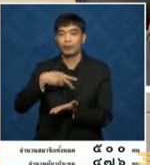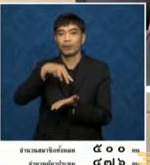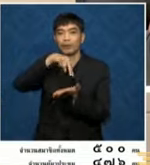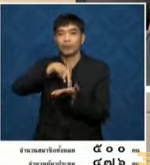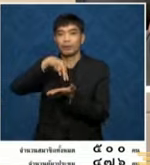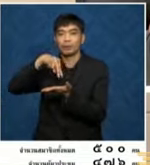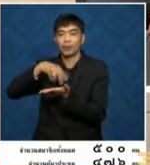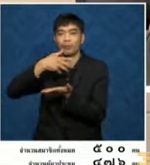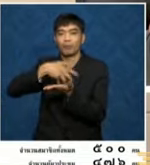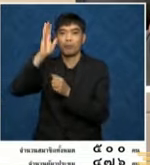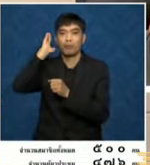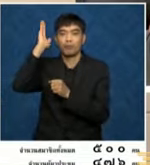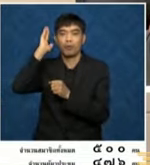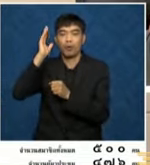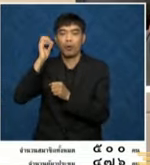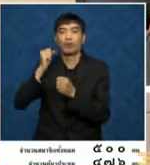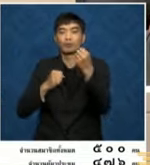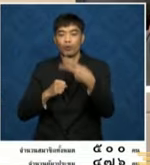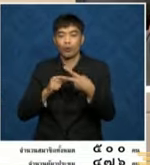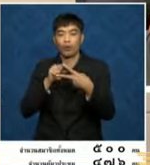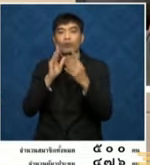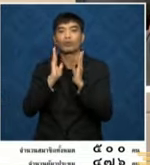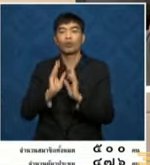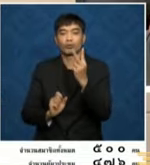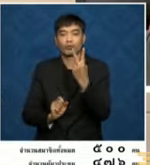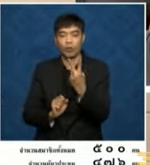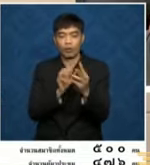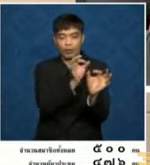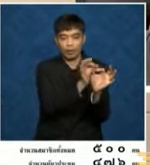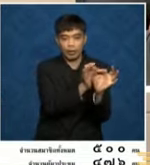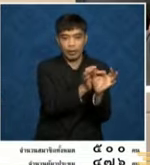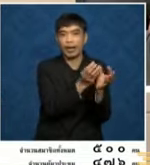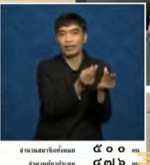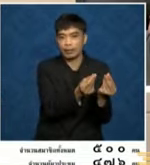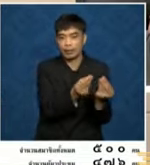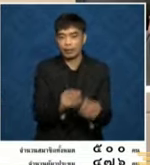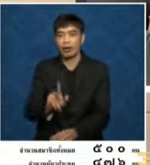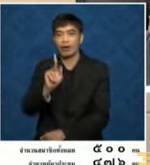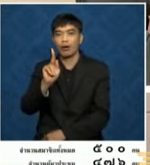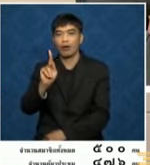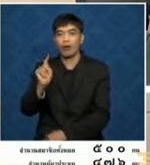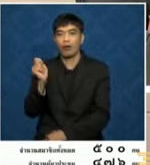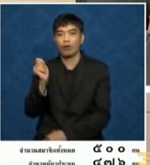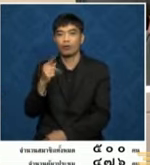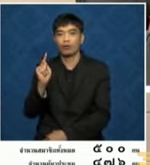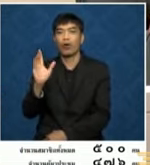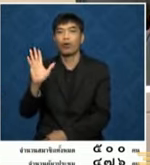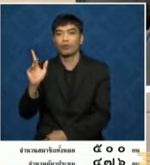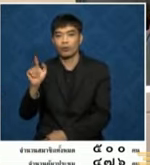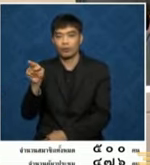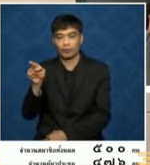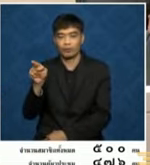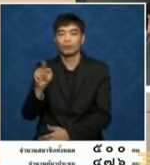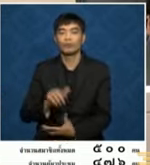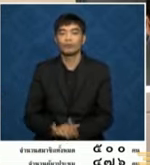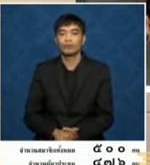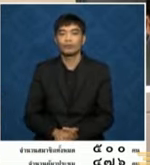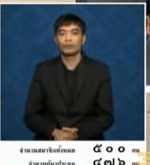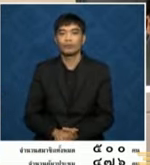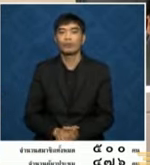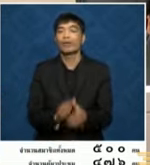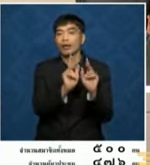านได้พูดถึงธนาคารที่ดินและโครงการคทช.ผมอยากจะกราบเรียนท่านประธานว่า